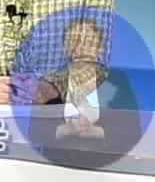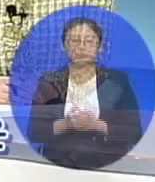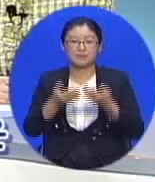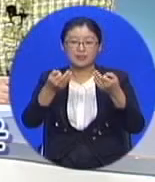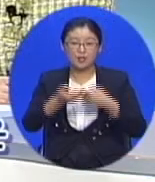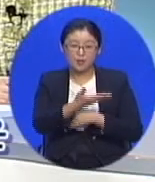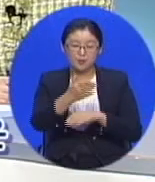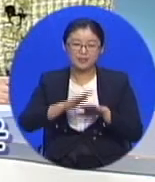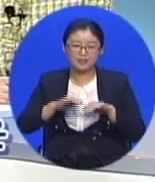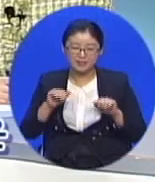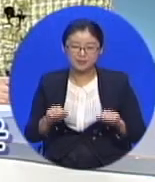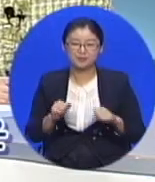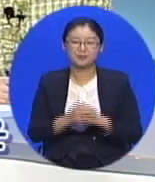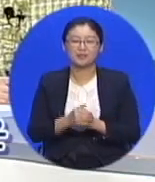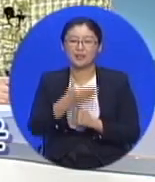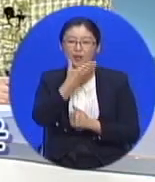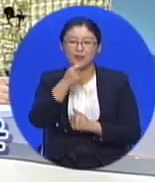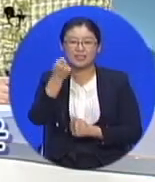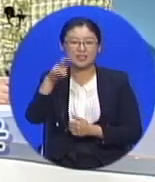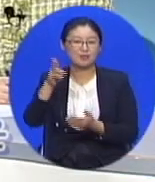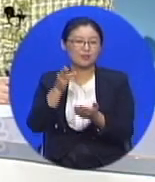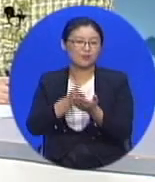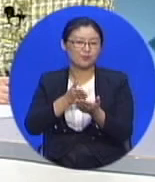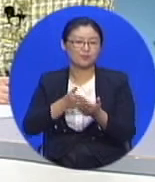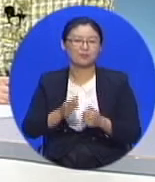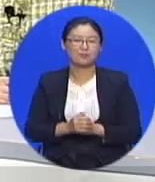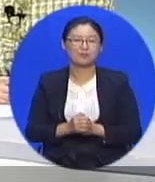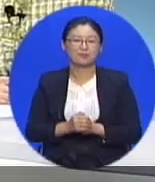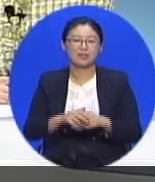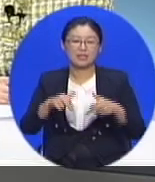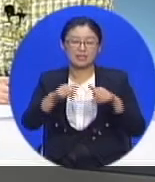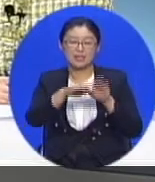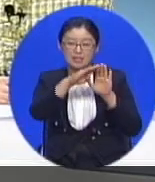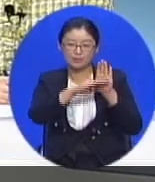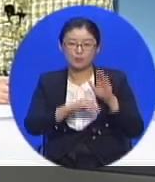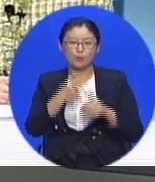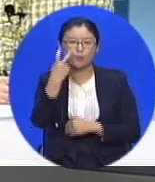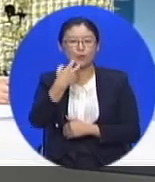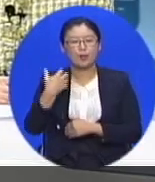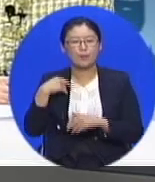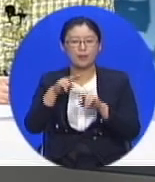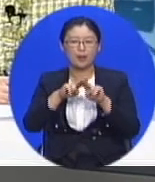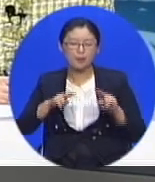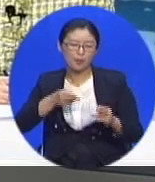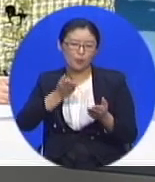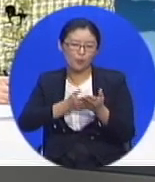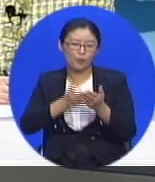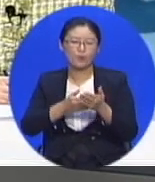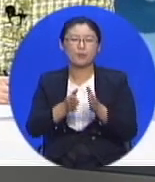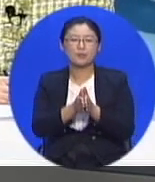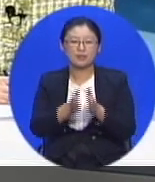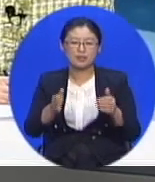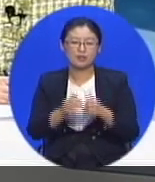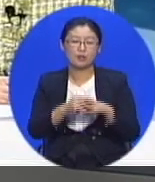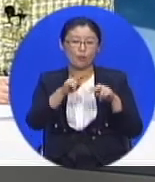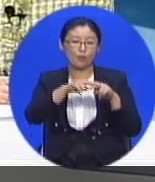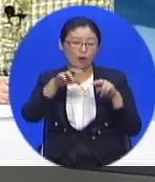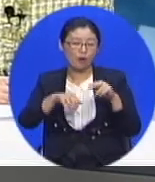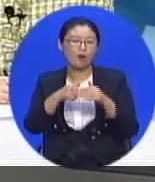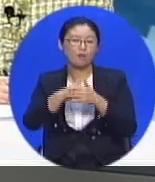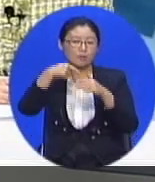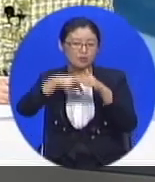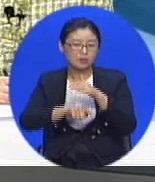시청자 여러분 안녕하십니까? 국제TV 뉴스입니다. 장애 등급제와 부양의무제 폐지를 요구하며 시작된 광화문